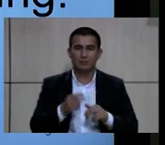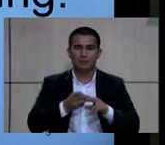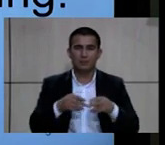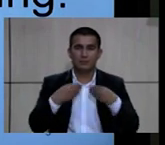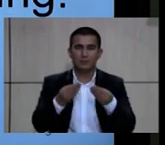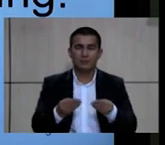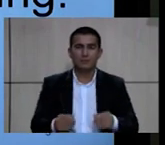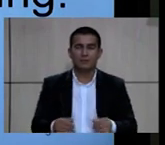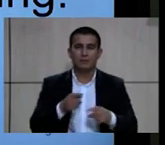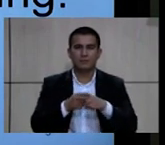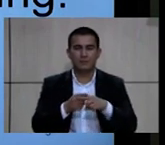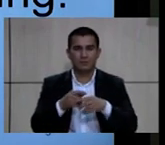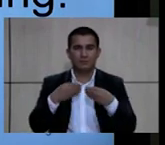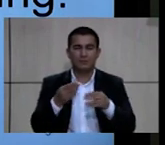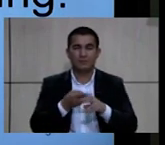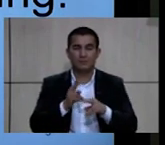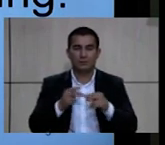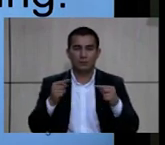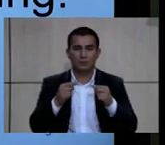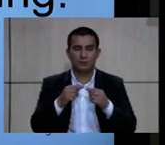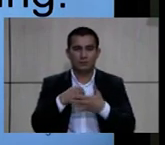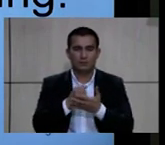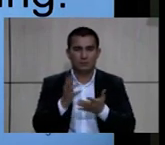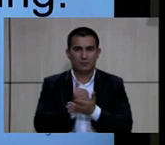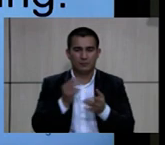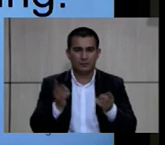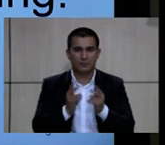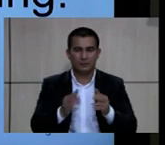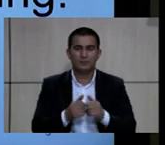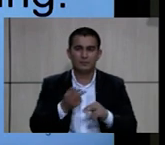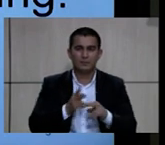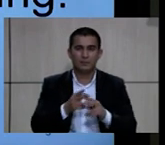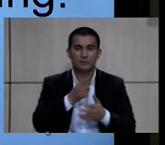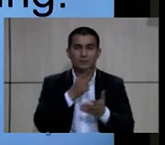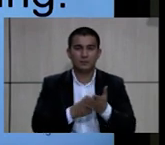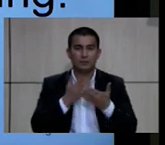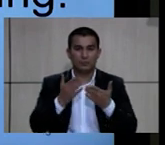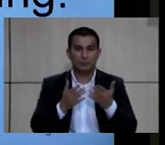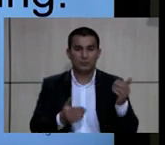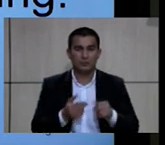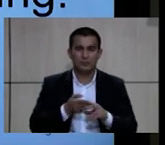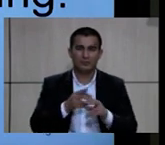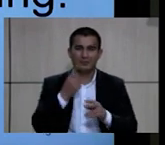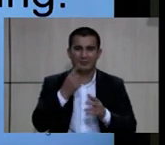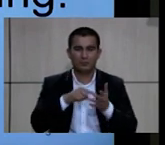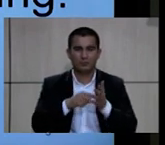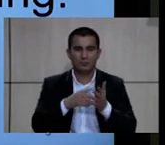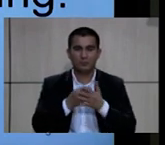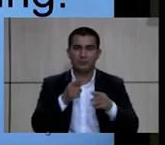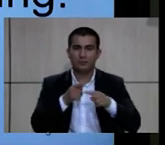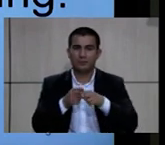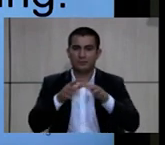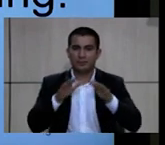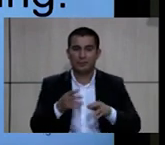berilgan kesmalarni aniqlashingiz kerak. Savolni o'qiyman. Chizmadagi bir nuqtada